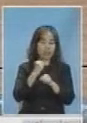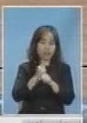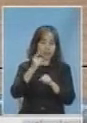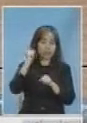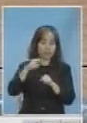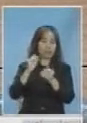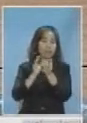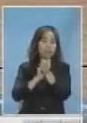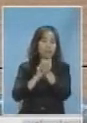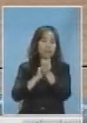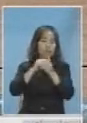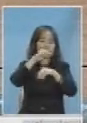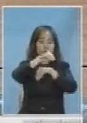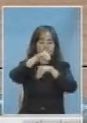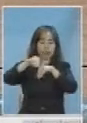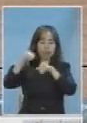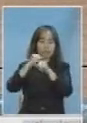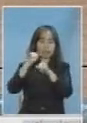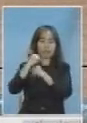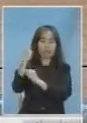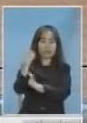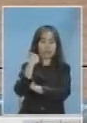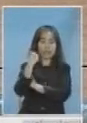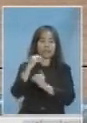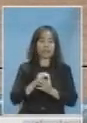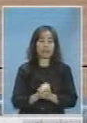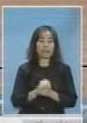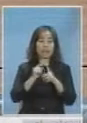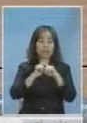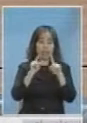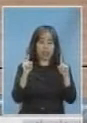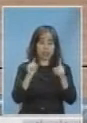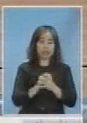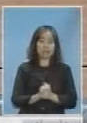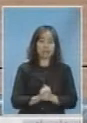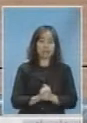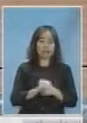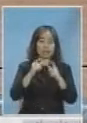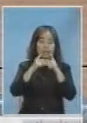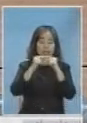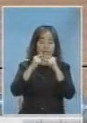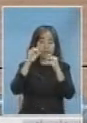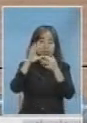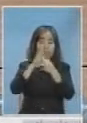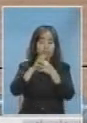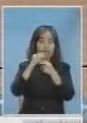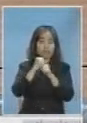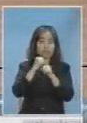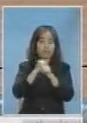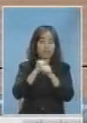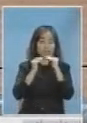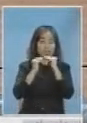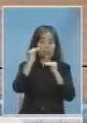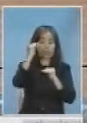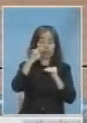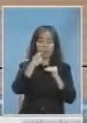ชื่นชมว่าแต่ละหน่วยงานได้ทำงานเข้มแข็งจริงจังแต่ว่าในเรื่องของการละเมิดจาบจ้ว